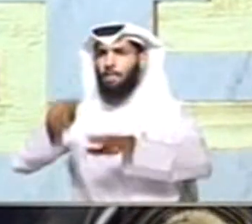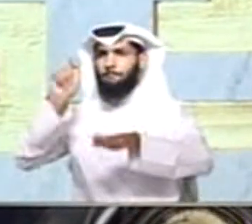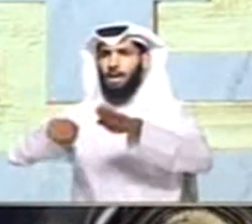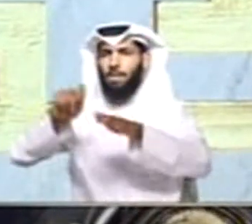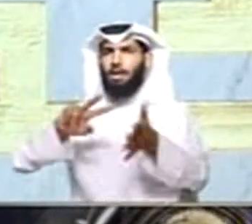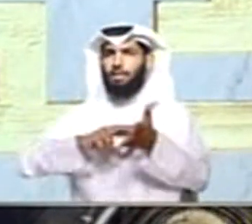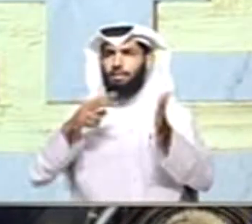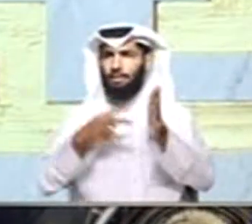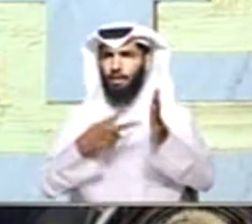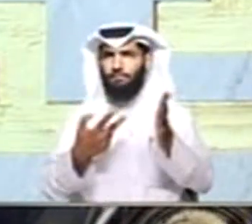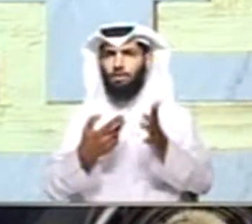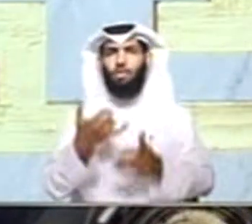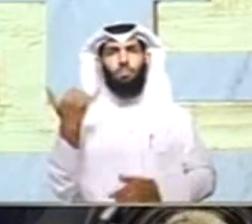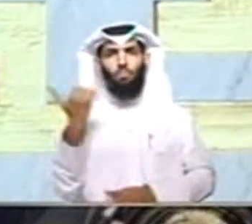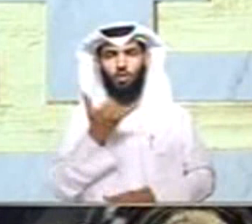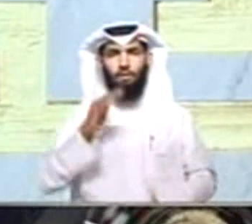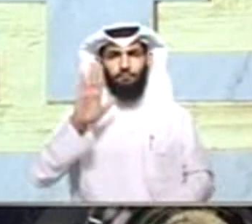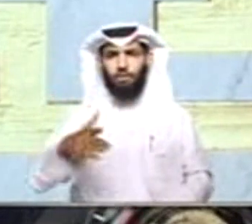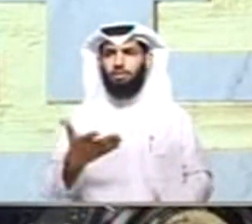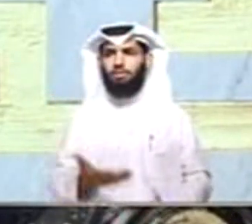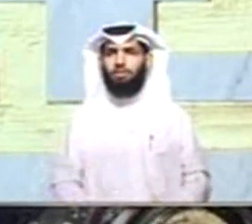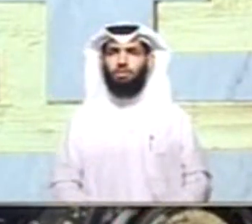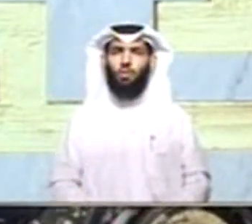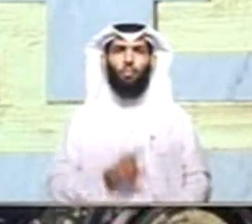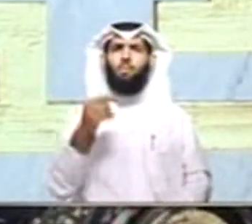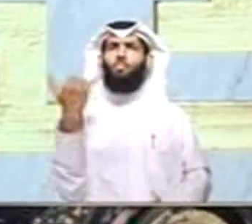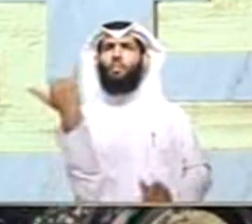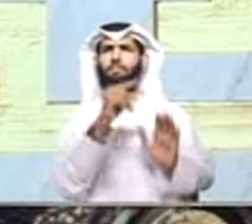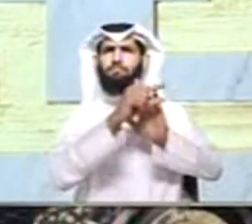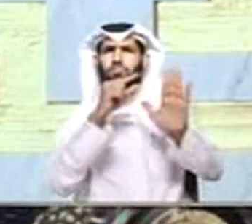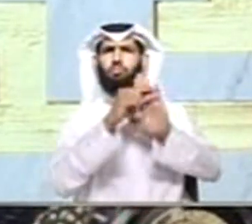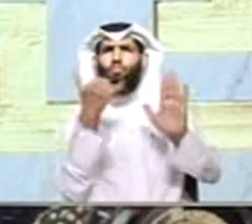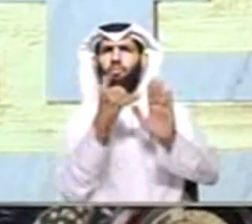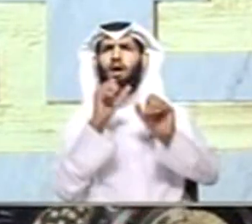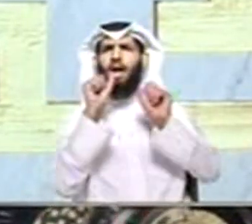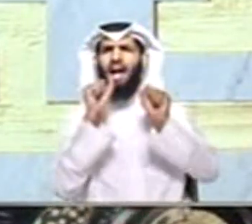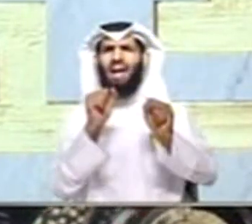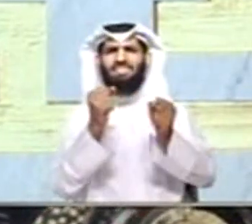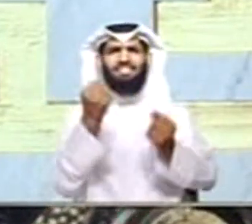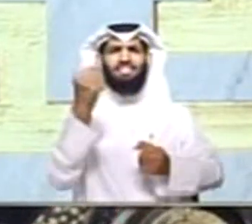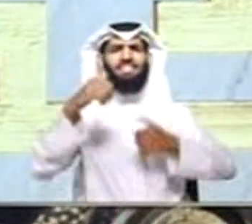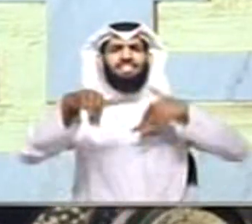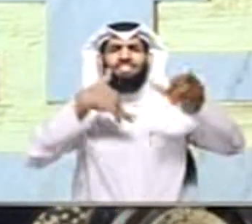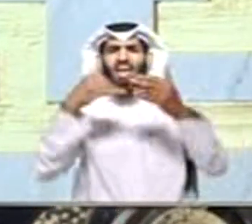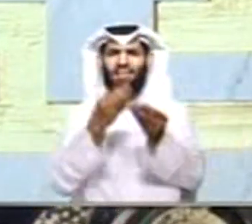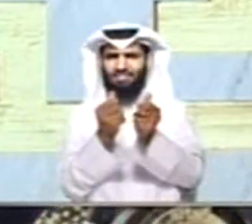طبعا قضايا المهمة على الساحة، وأهمها يمكن قضايا تطاير الحصى